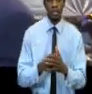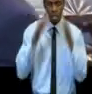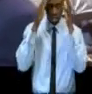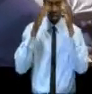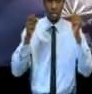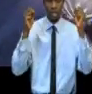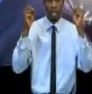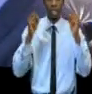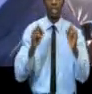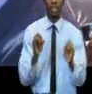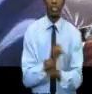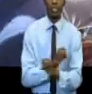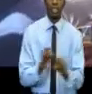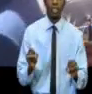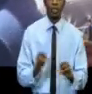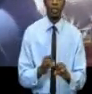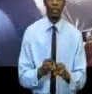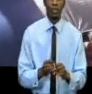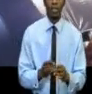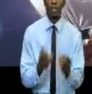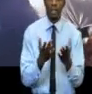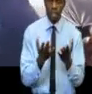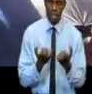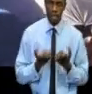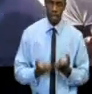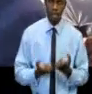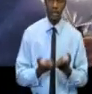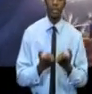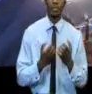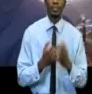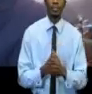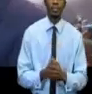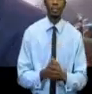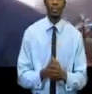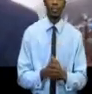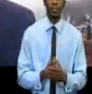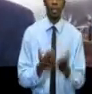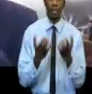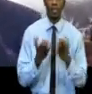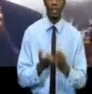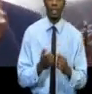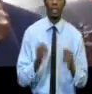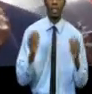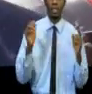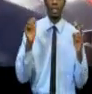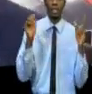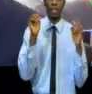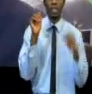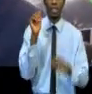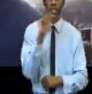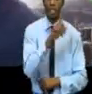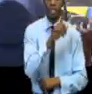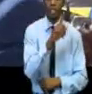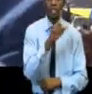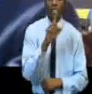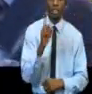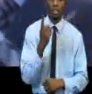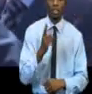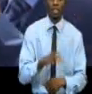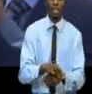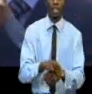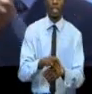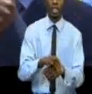president de la republique rais Joseph Kabila ye peke kunichagua